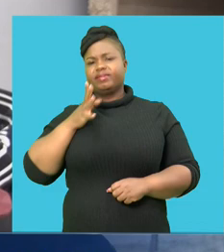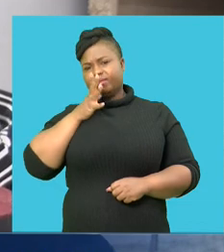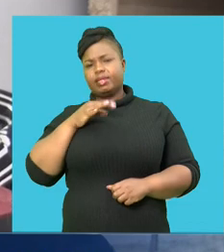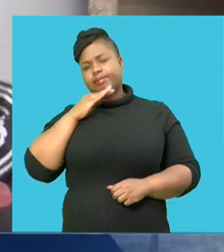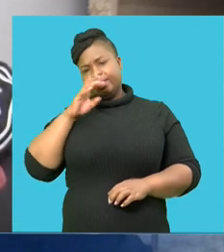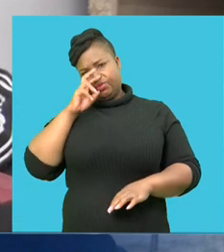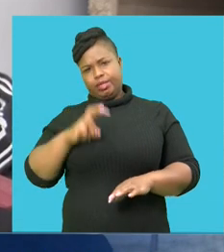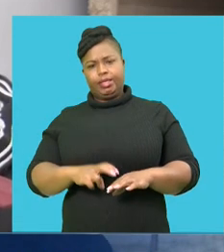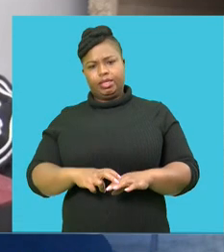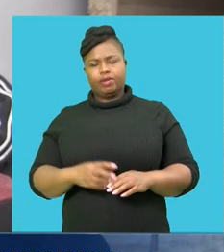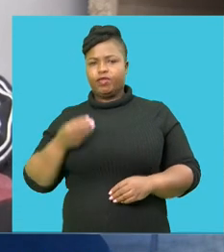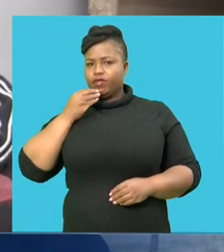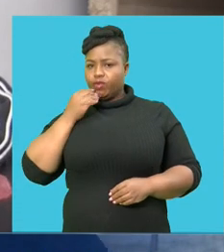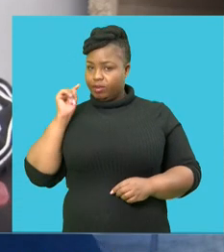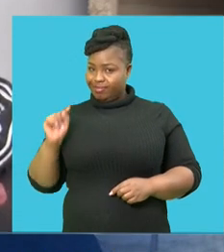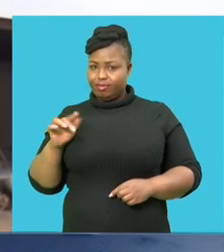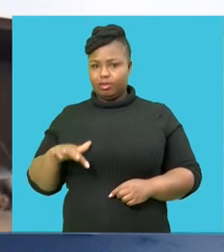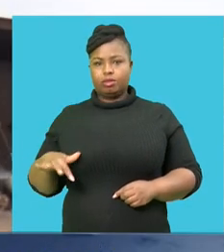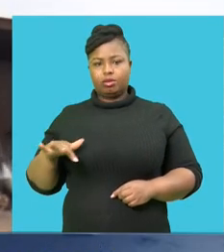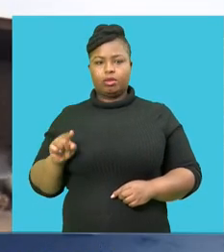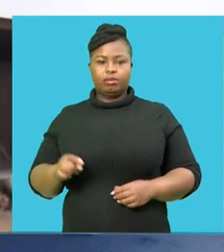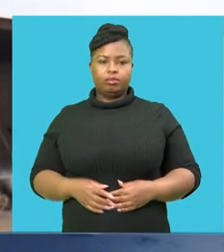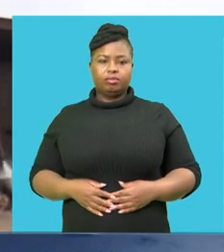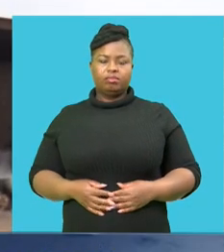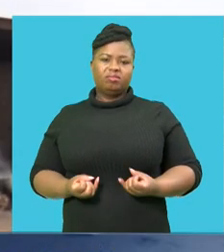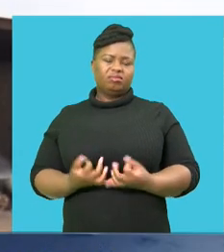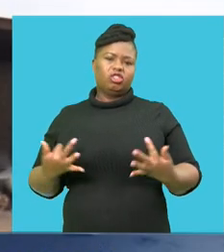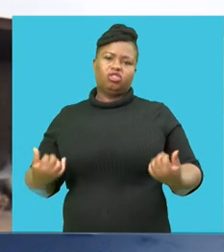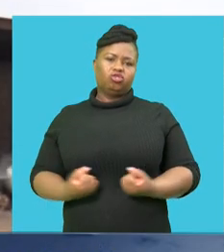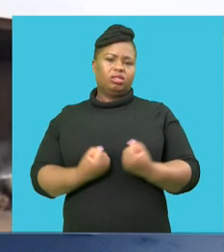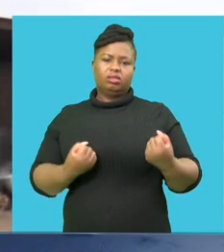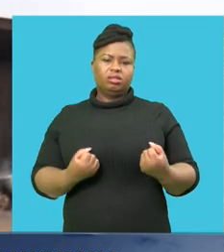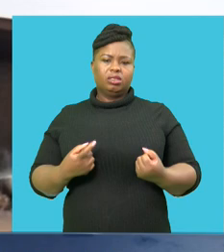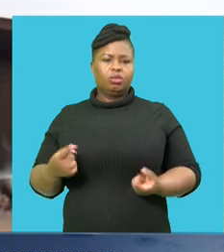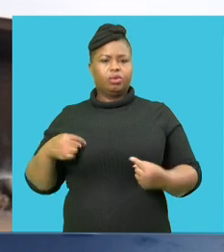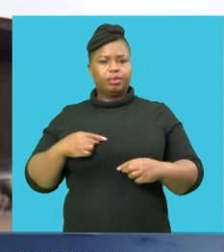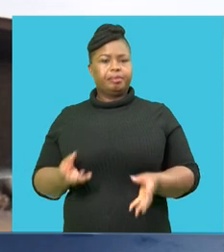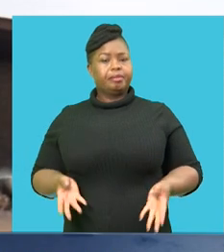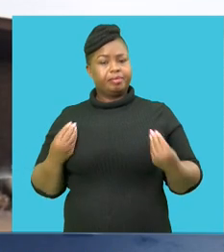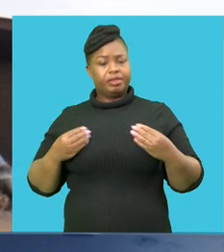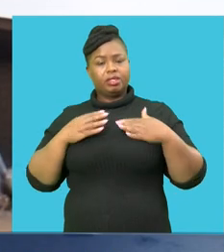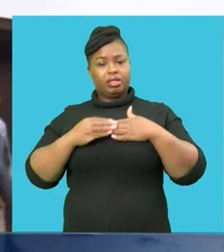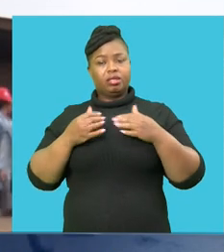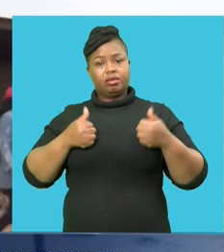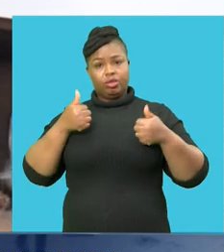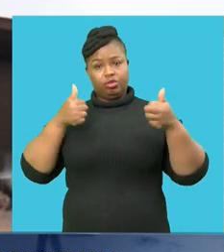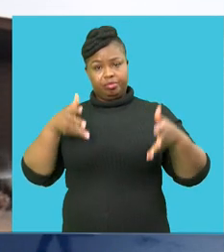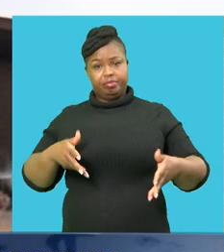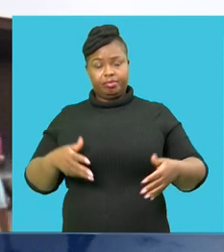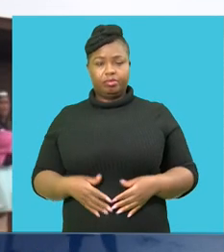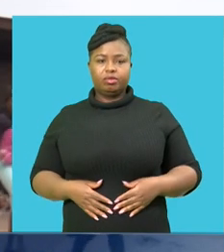ukuthi kune-need yokudla kakhulu kakhulu kubona. There's a lot of challenges esitholayo as a leadership,